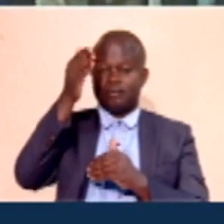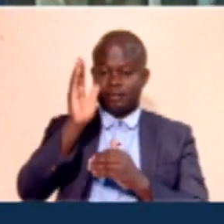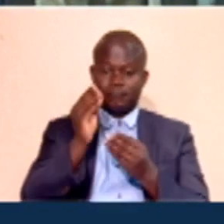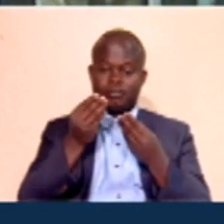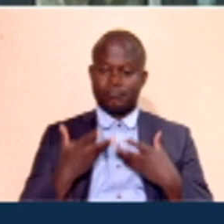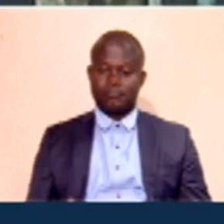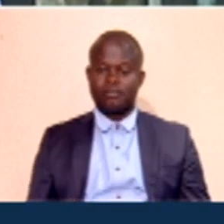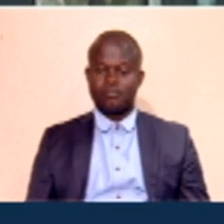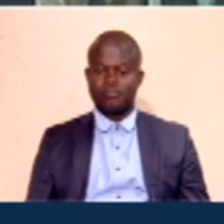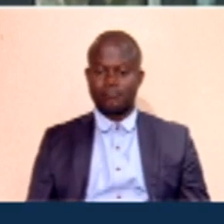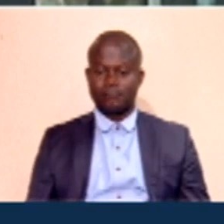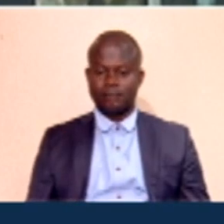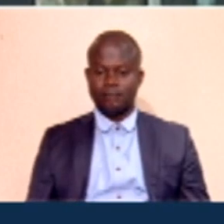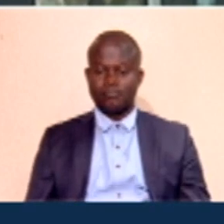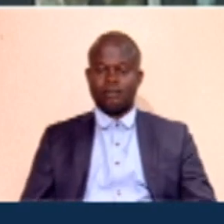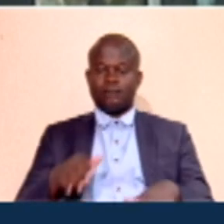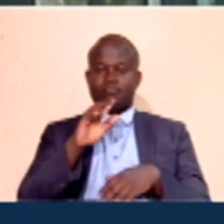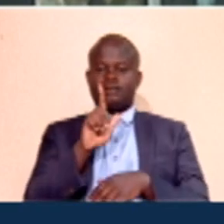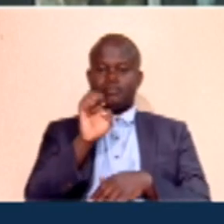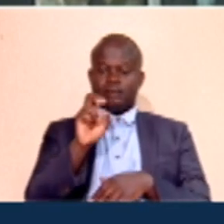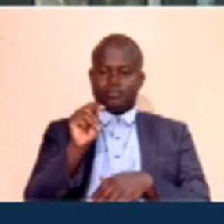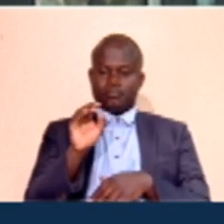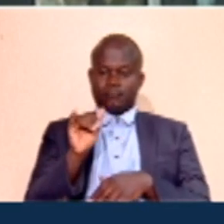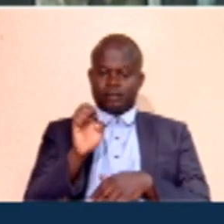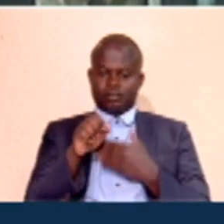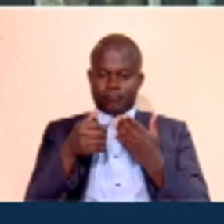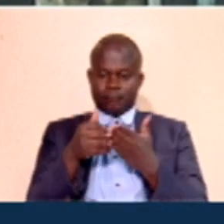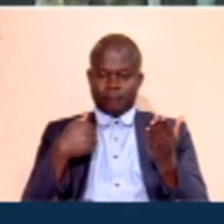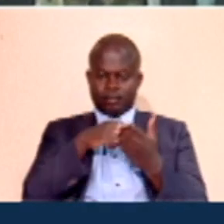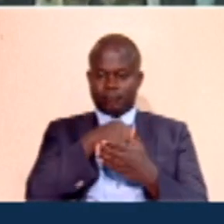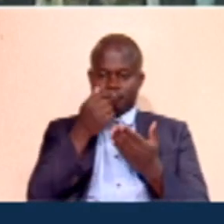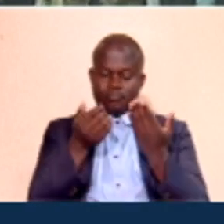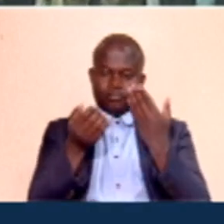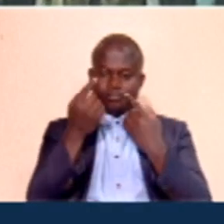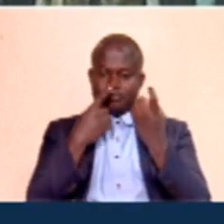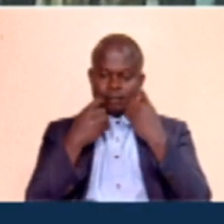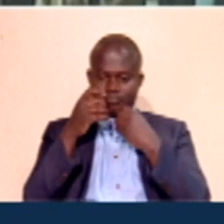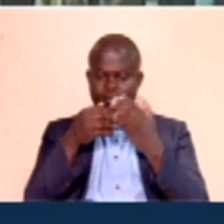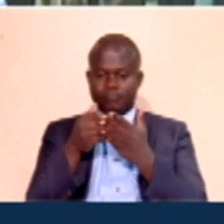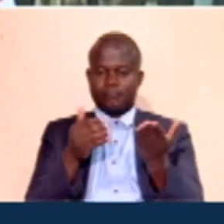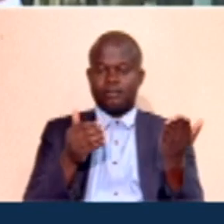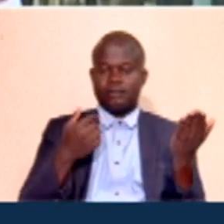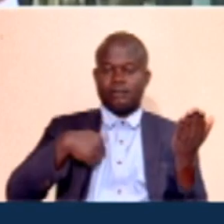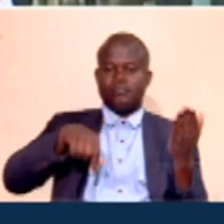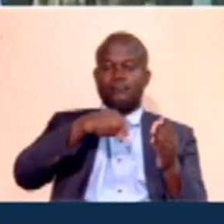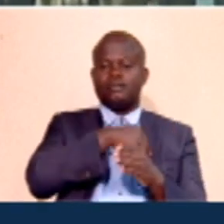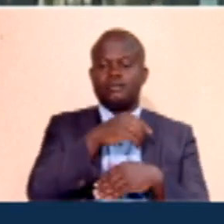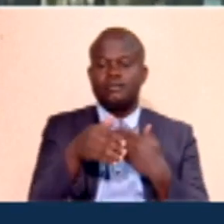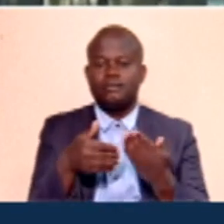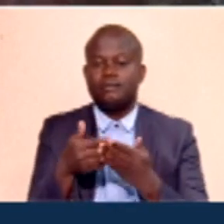yampaye. Leonsi, warugabigarutseho gato utubaza ku bw'ibihangano, ariko